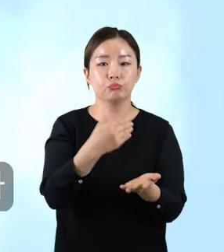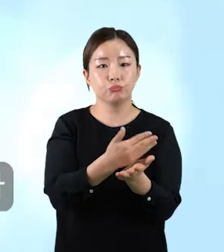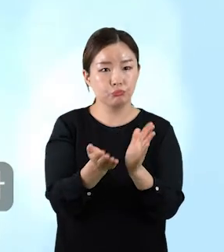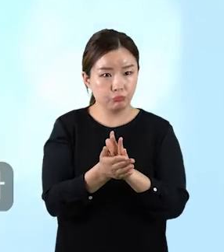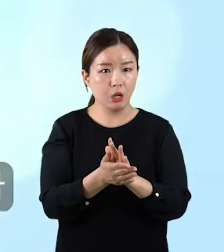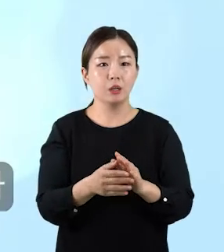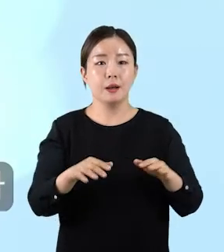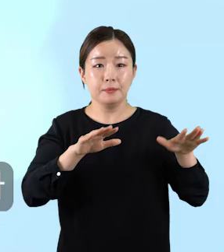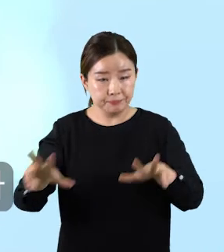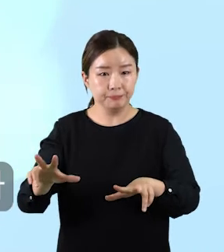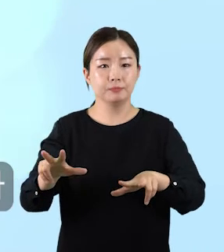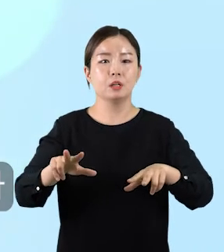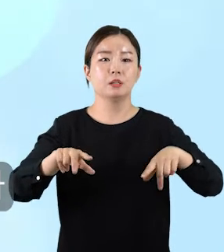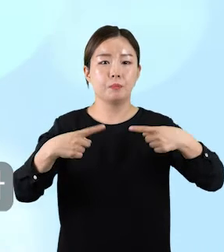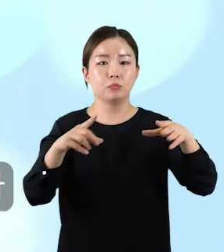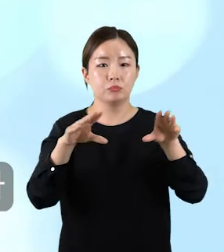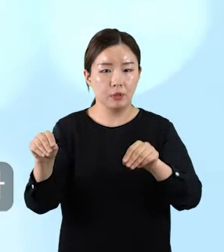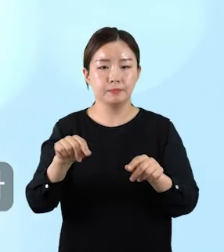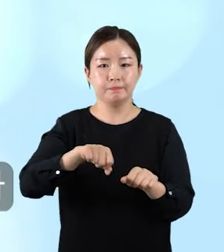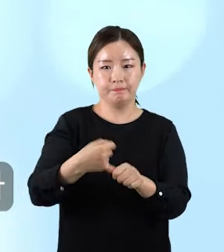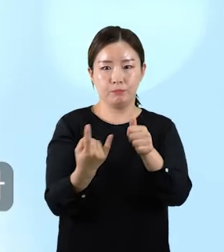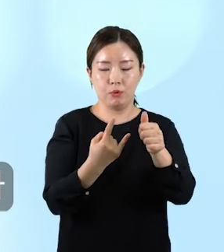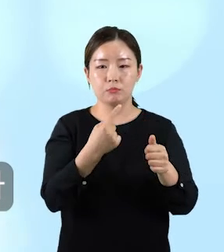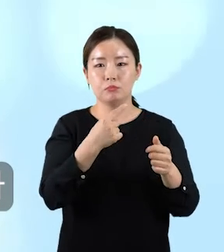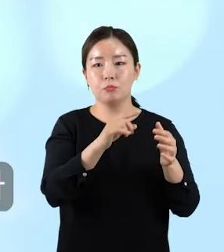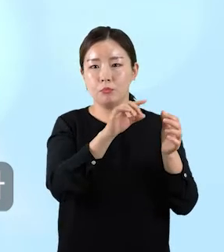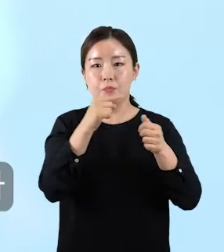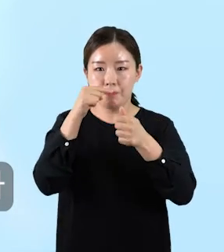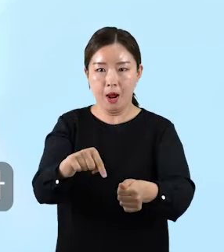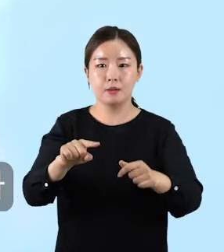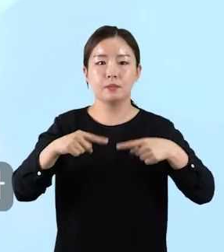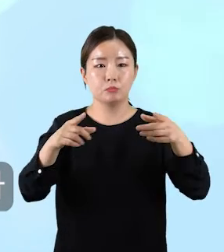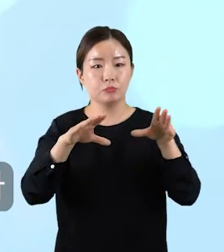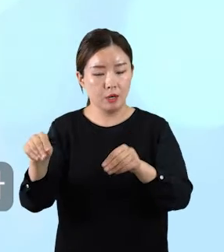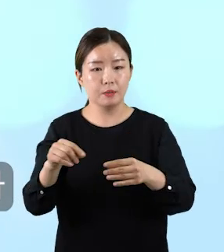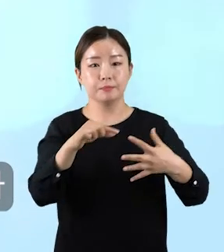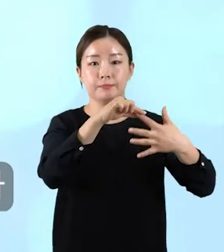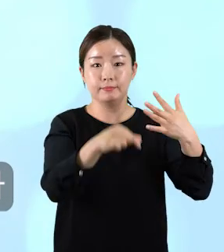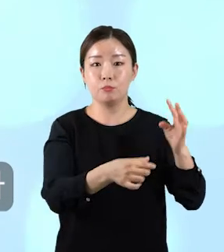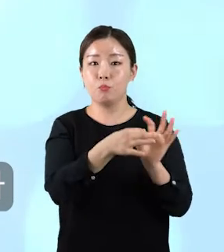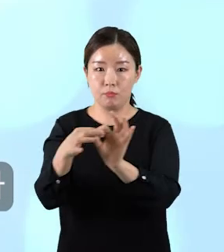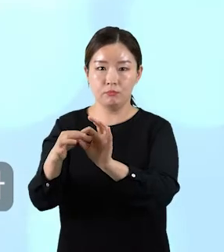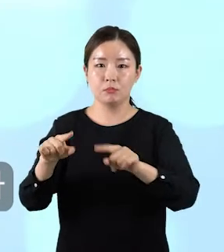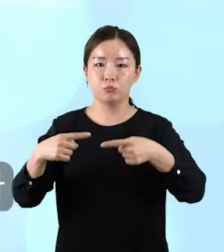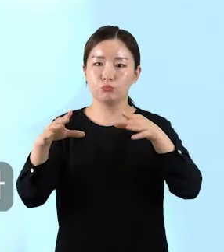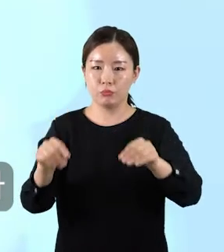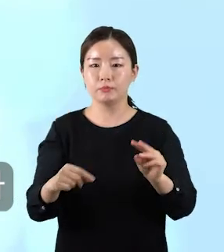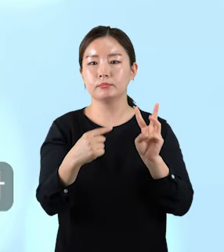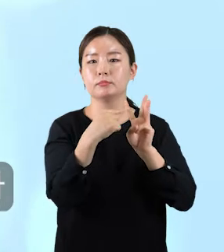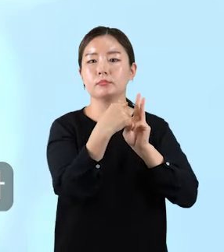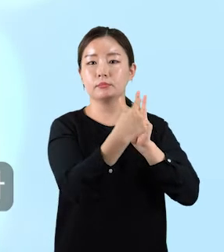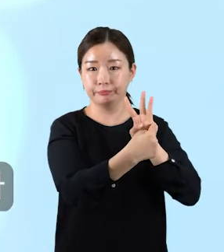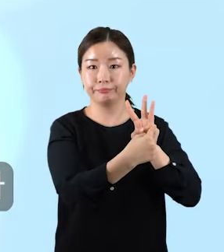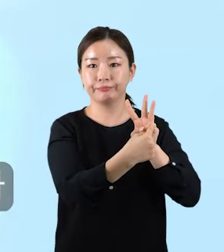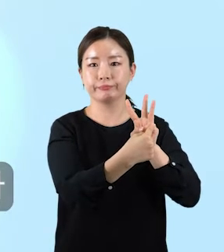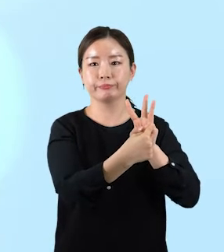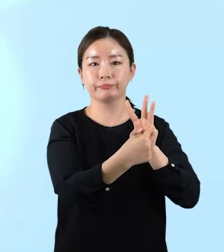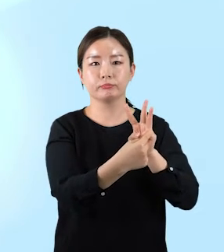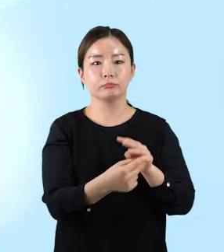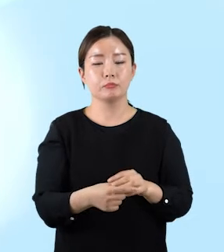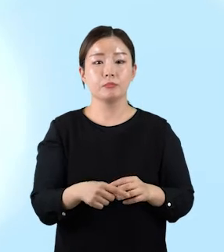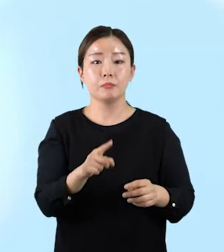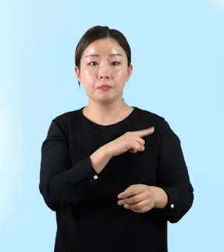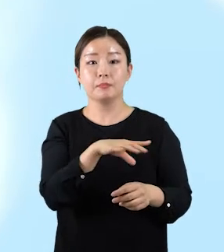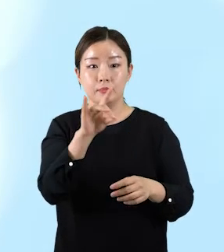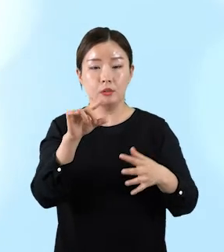유형은 즉시 참여 중단, 징계위원회를 통한 참여 중단, 절차를 통한 참여 중단, 총 3가지입니다.